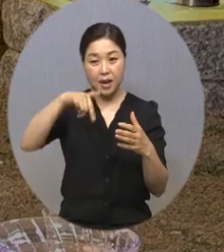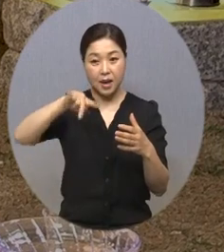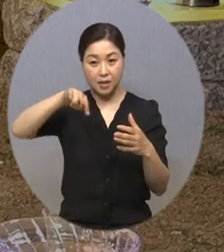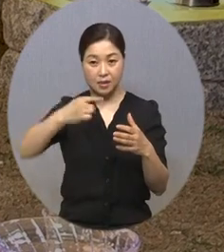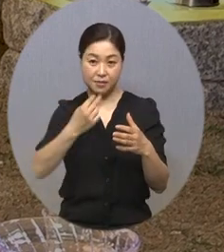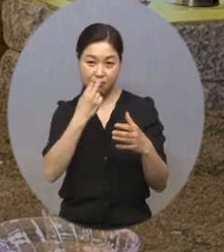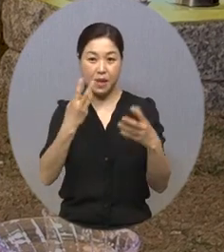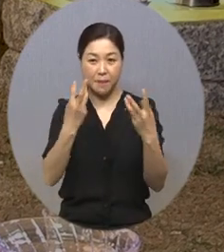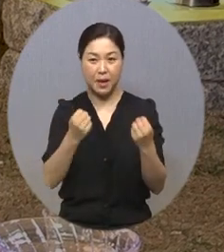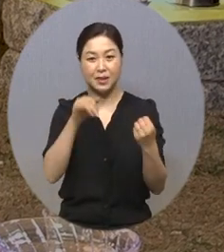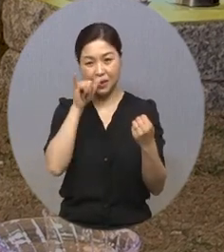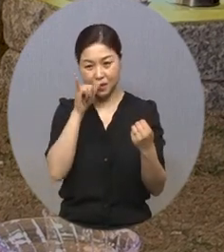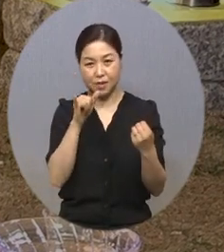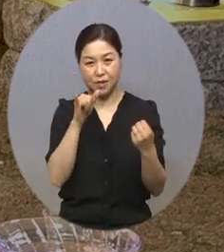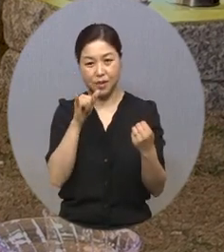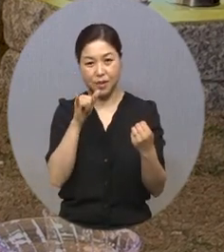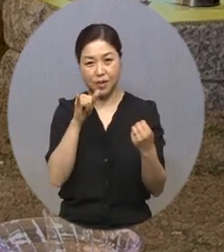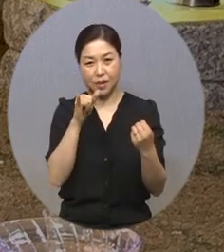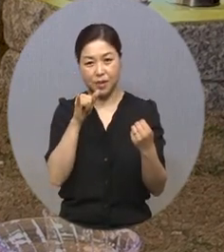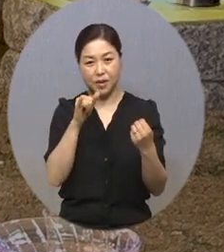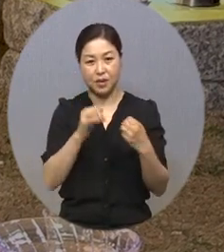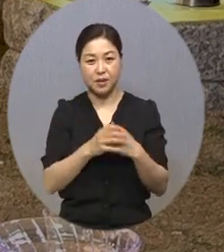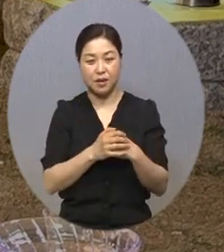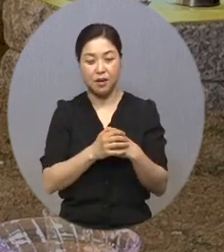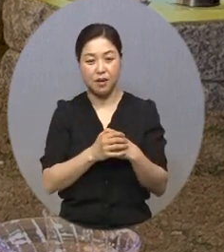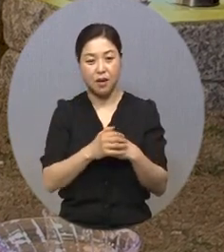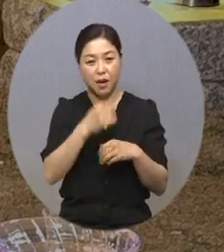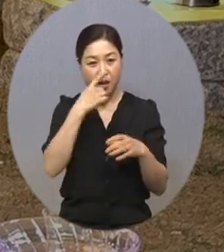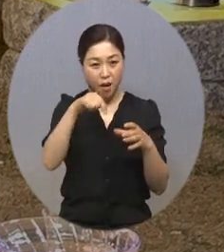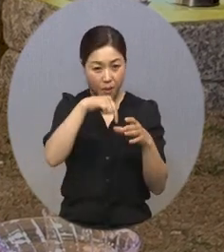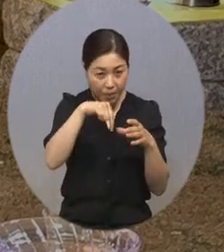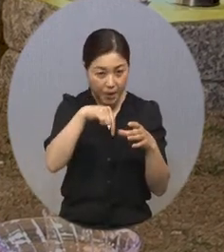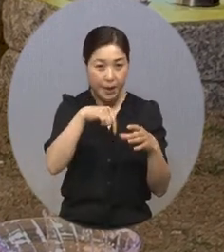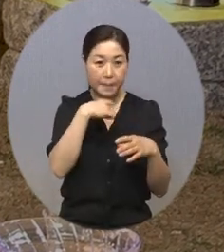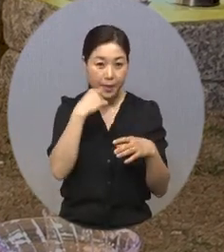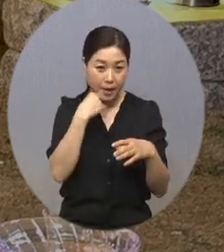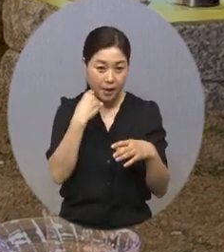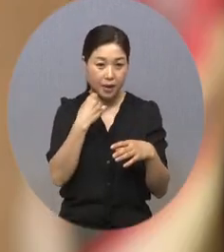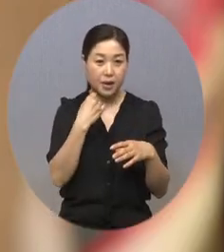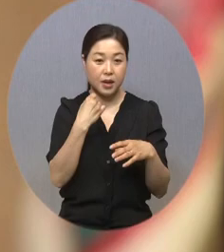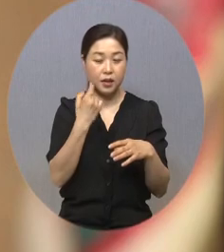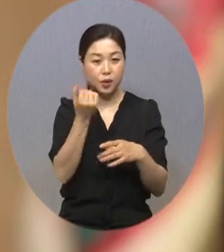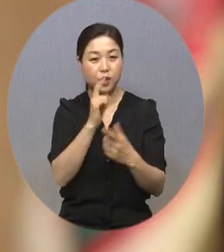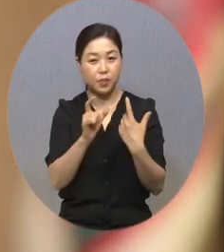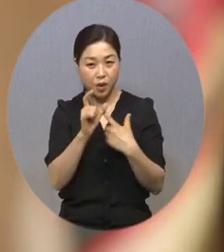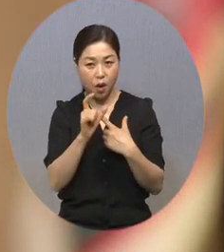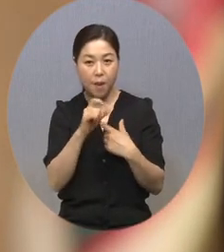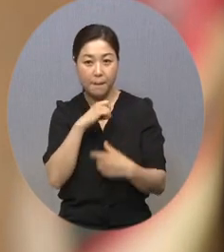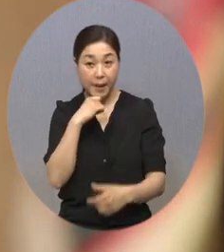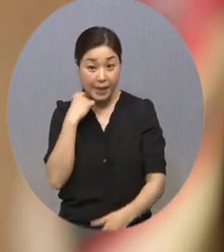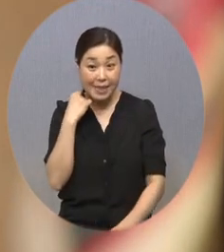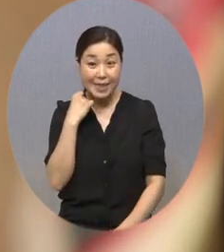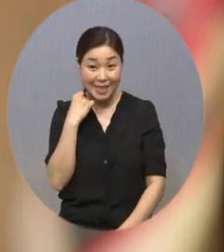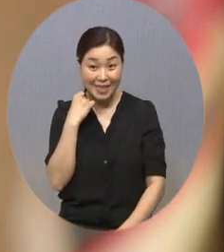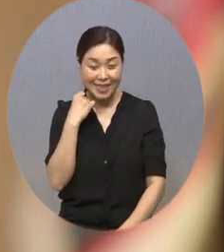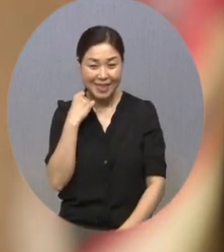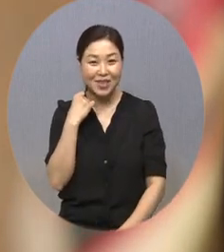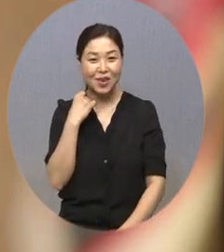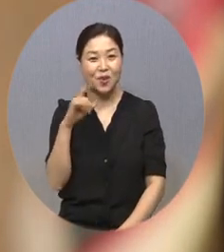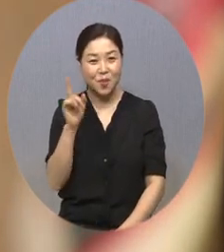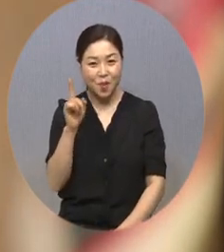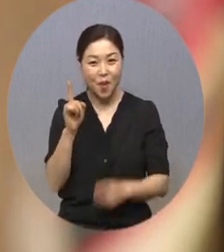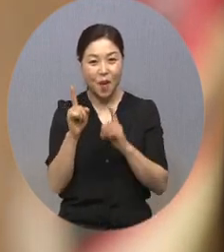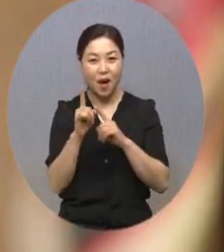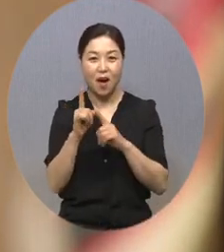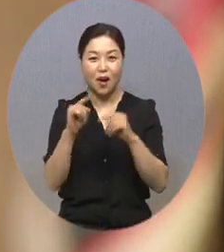그대 뭐 이 커피 본연의 만 조그마한 점 데 마스 제실 낸 레스가 빠진 뭐 해 왔으며 더